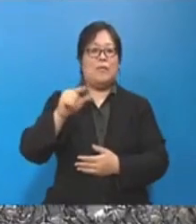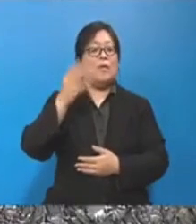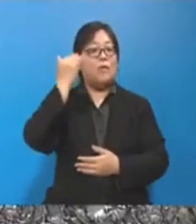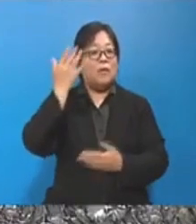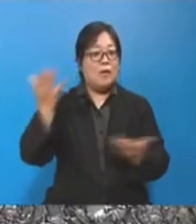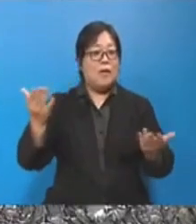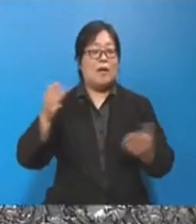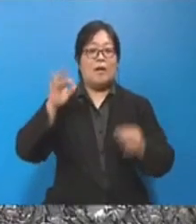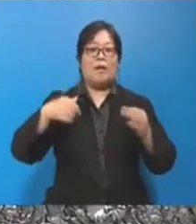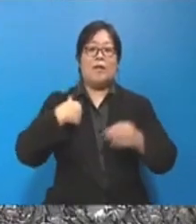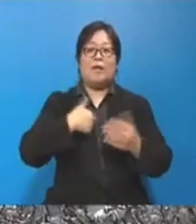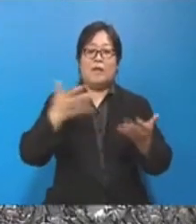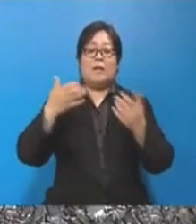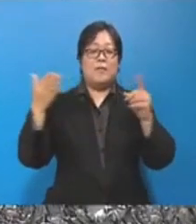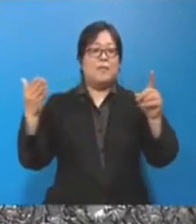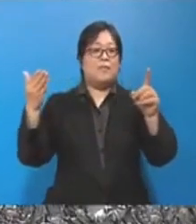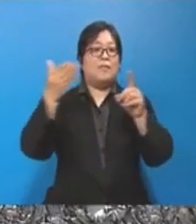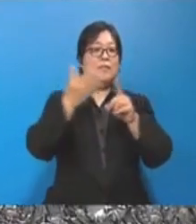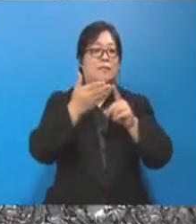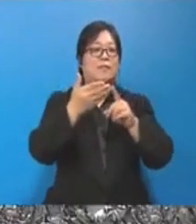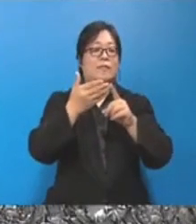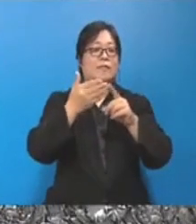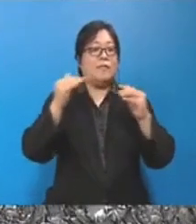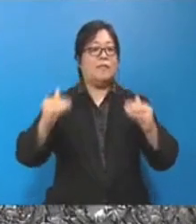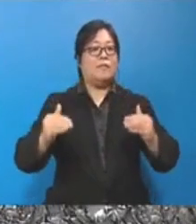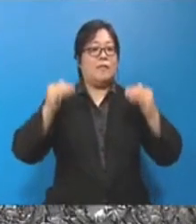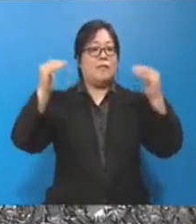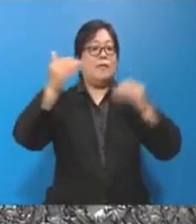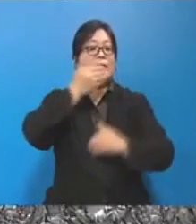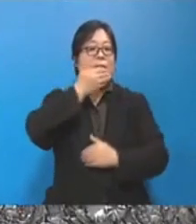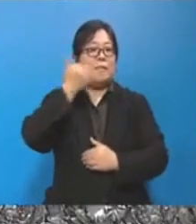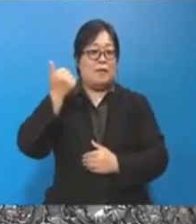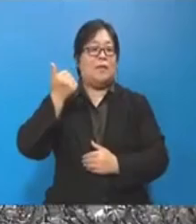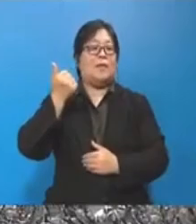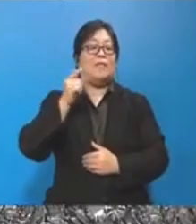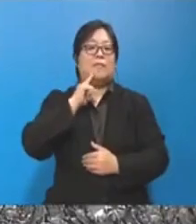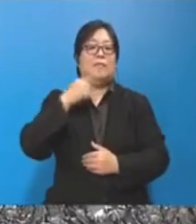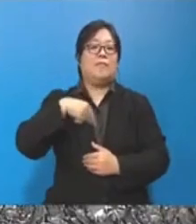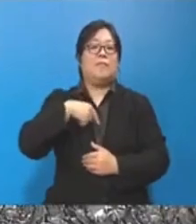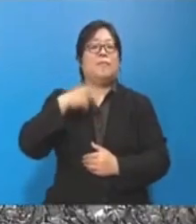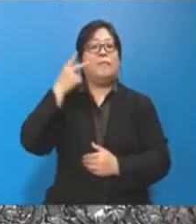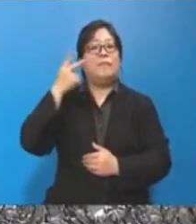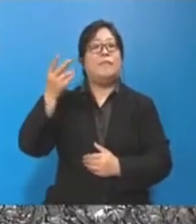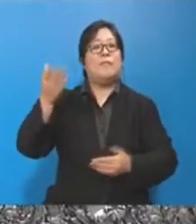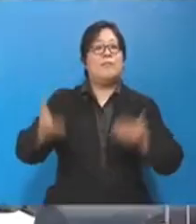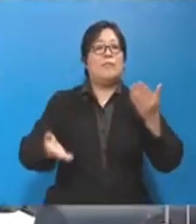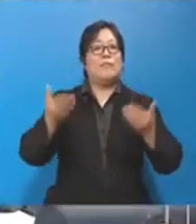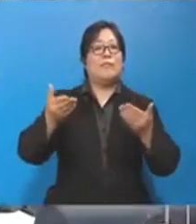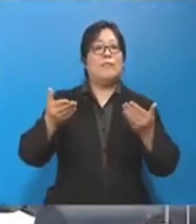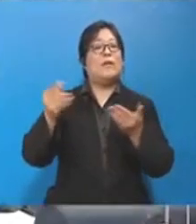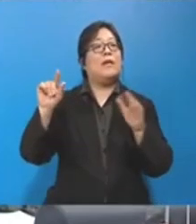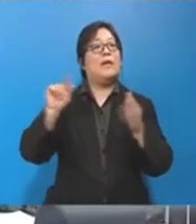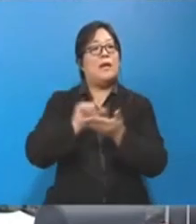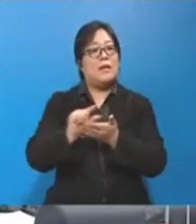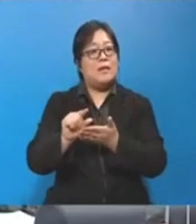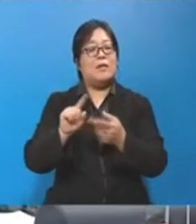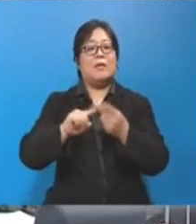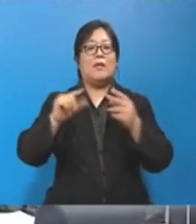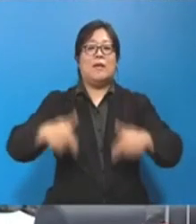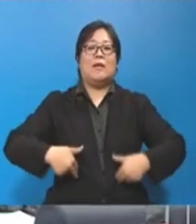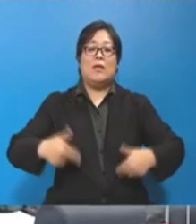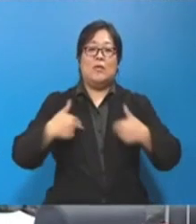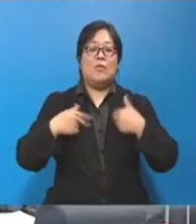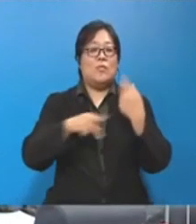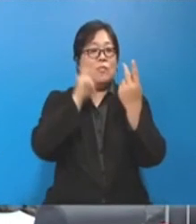kalau kita enggak menuju ke penanda arah yang terbaik sebaiknya terlihatlah mungkin pengenalan gaji tarik